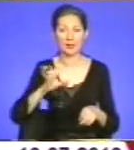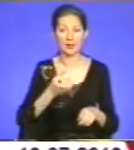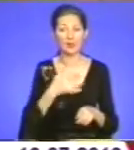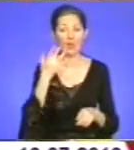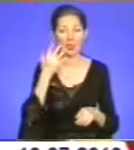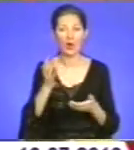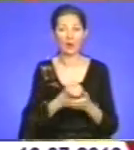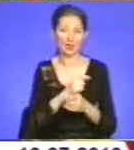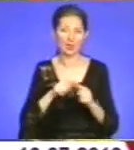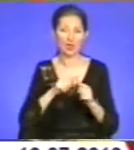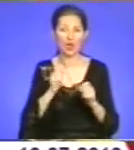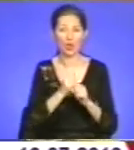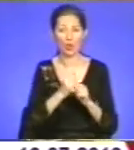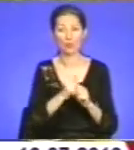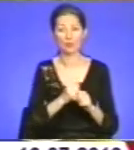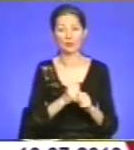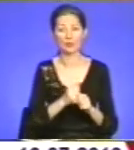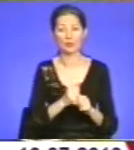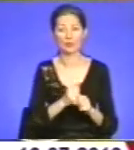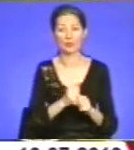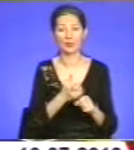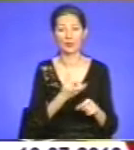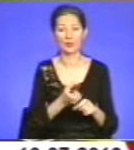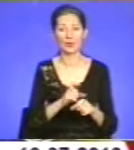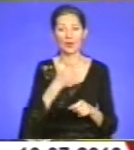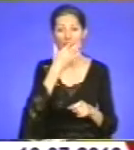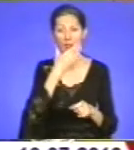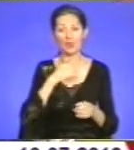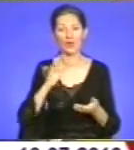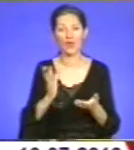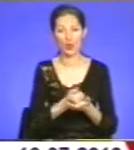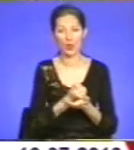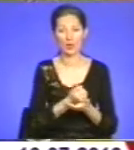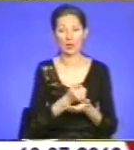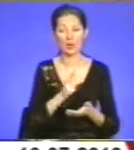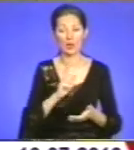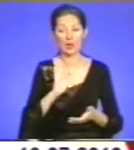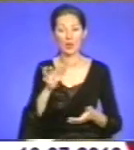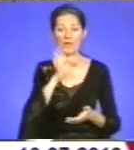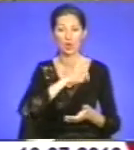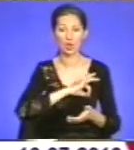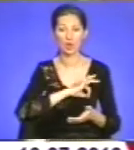вдається і швидко робиться. Досить красиво виходить. Як будете використовувати ці